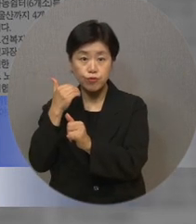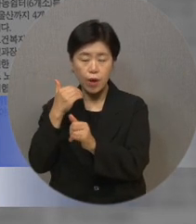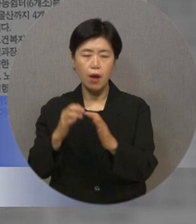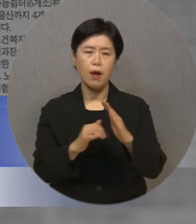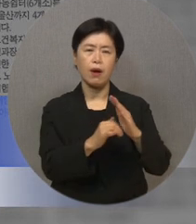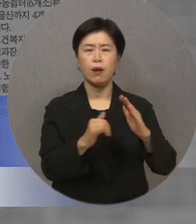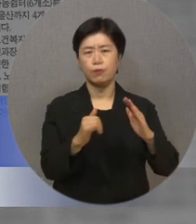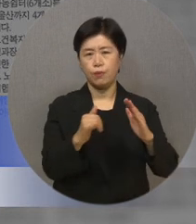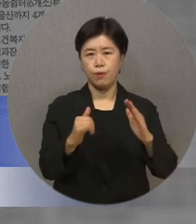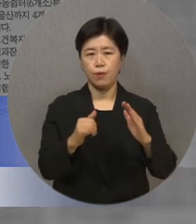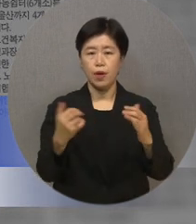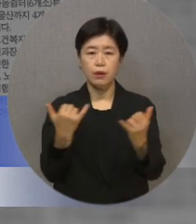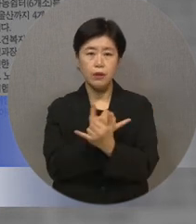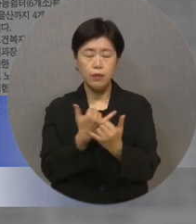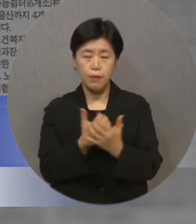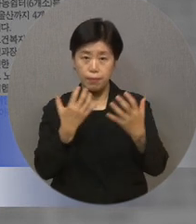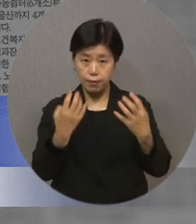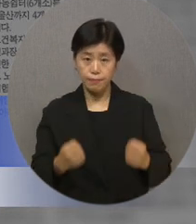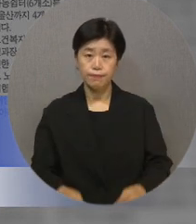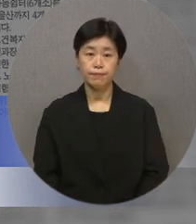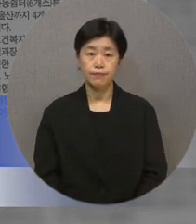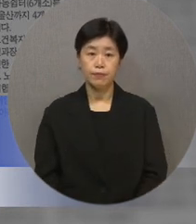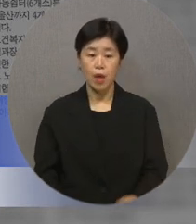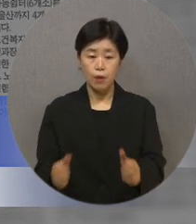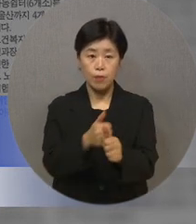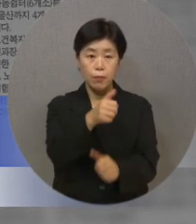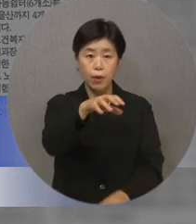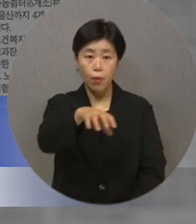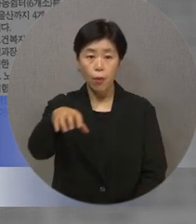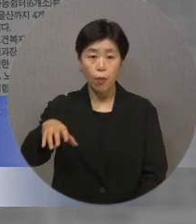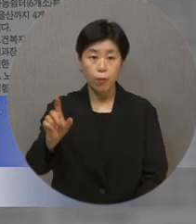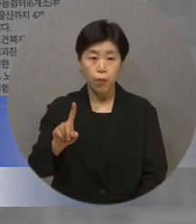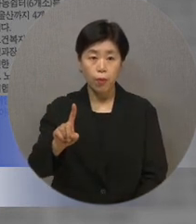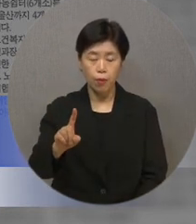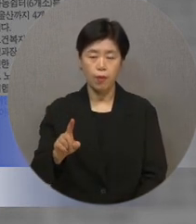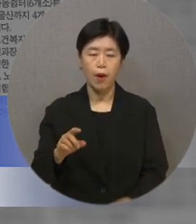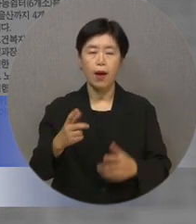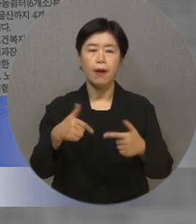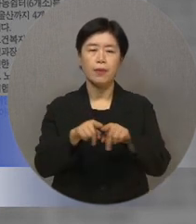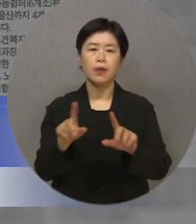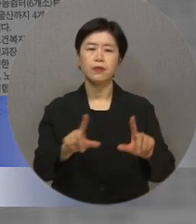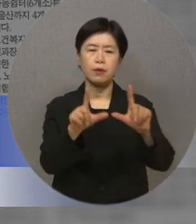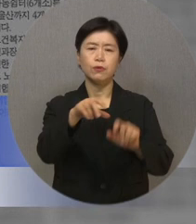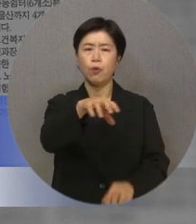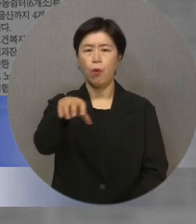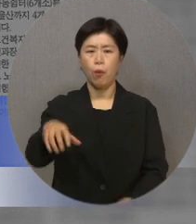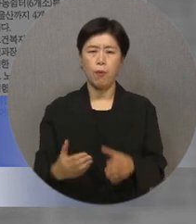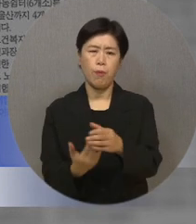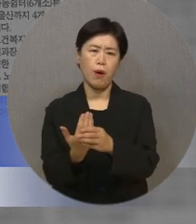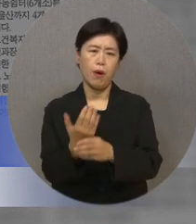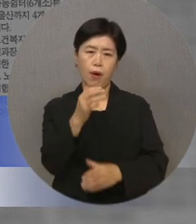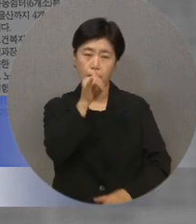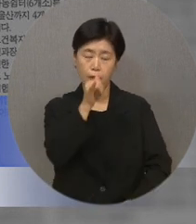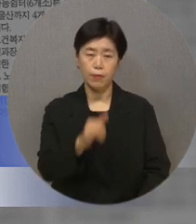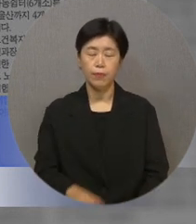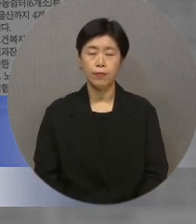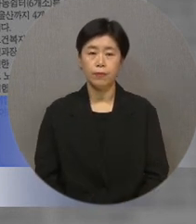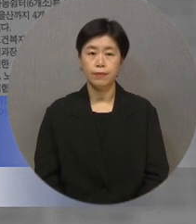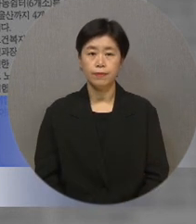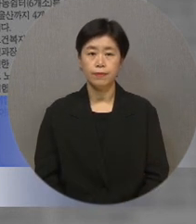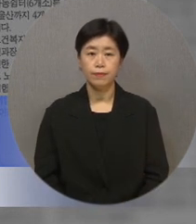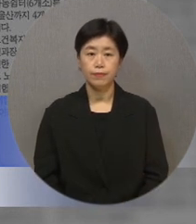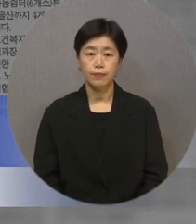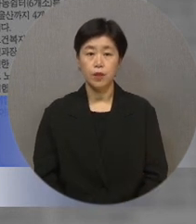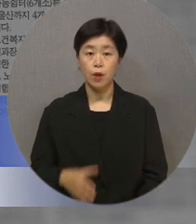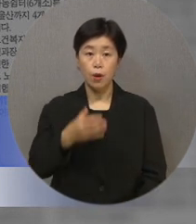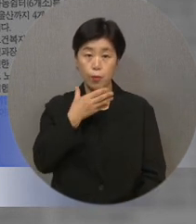가족이나 친인척이 가장 았고 학대 장소는 피해 장애인의 거주지에서 많이 발생하는 것으로 드러났습니다